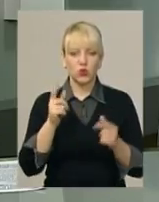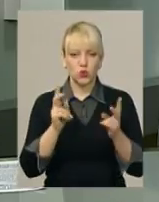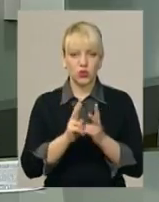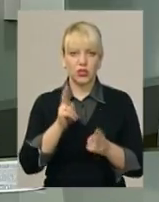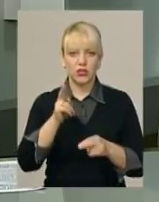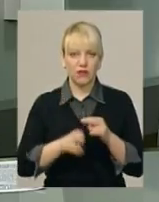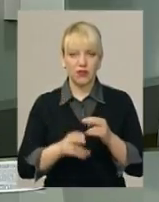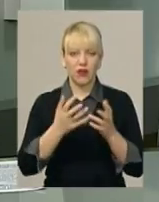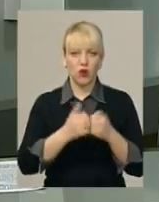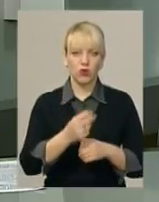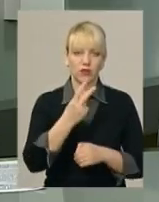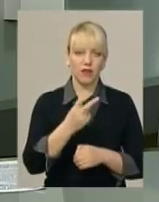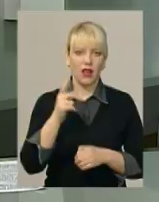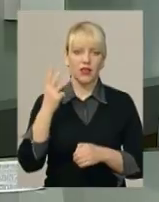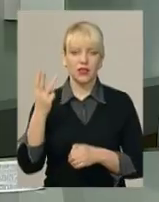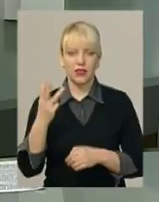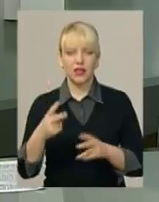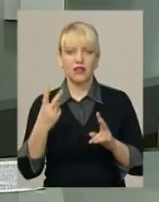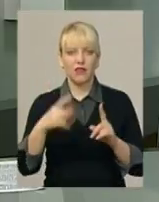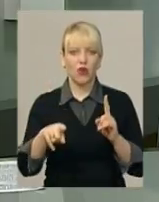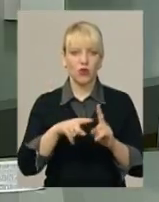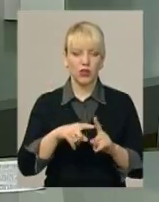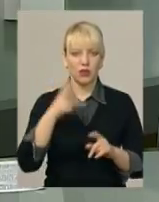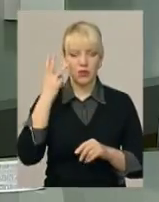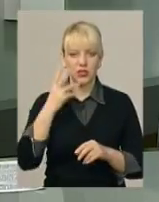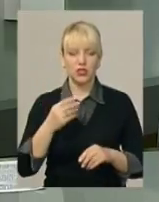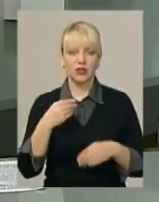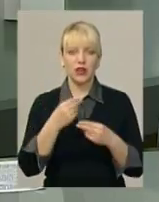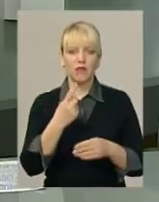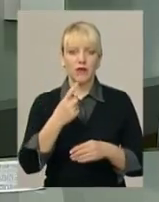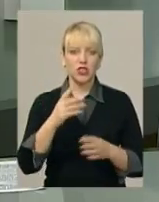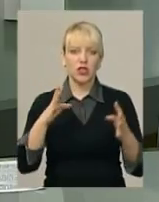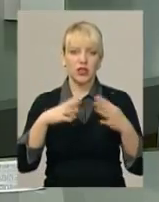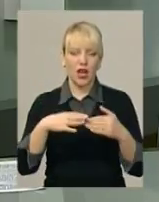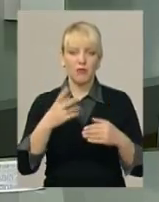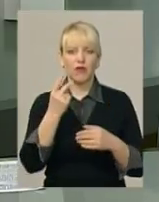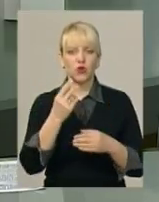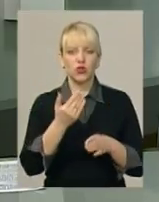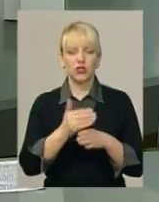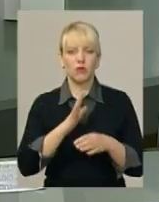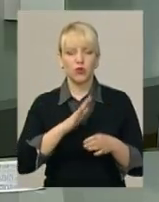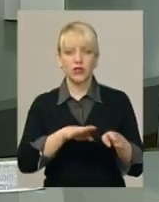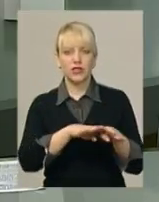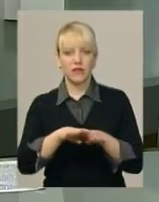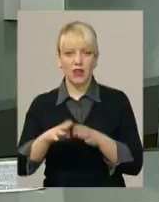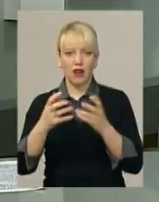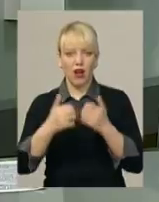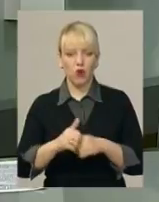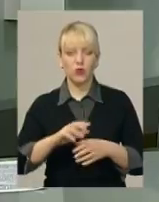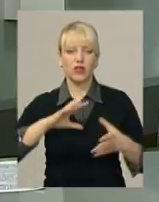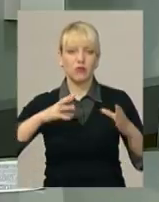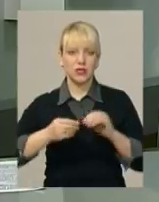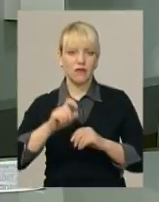рахунком 2-3. Два гола ворота хмельничанам забили в першому таймі. У другій частині матчу команди зрівняли рахунок. У підсумку вінничани